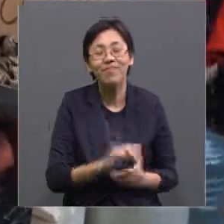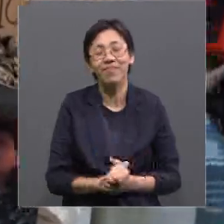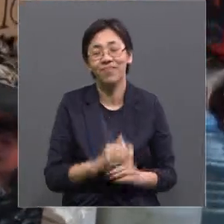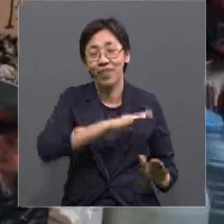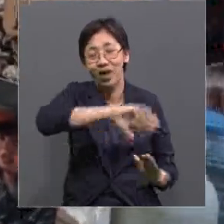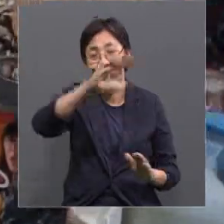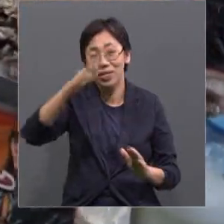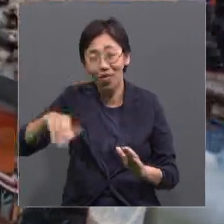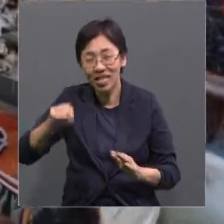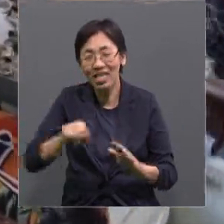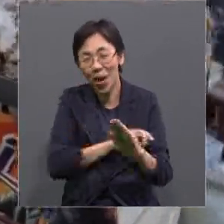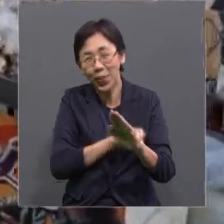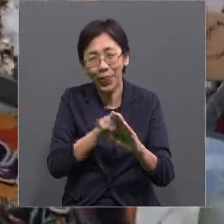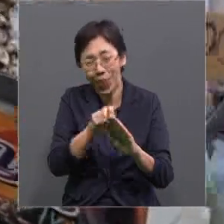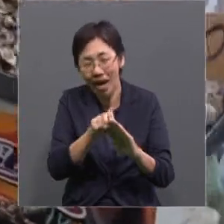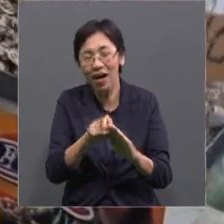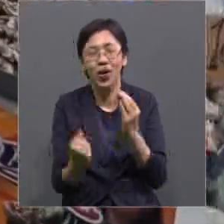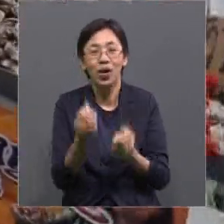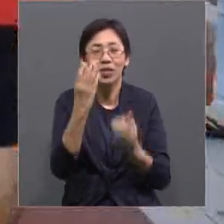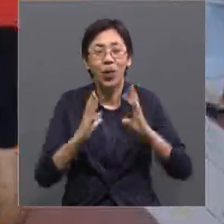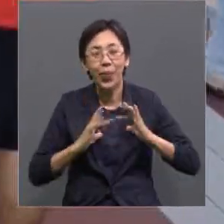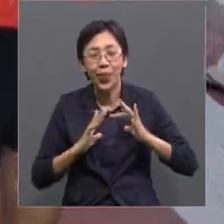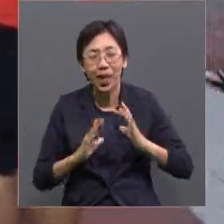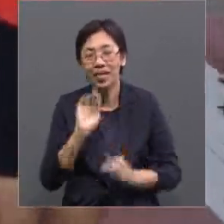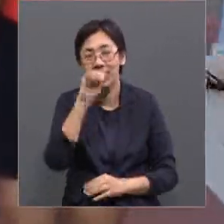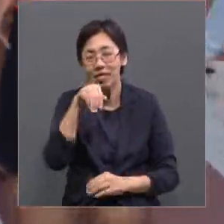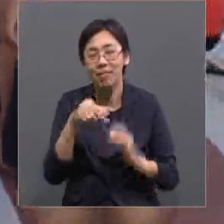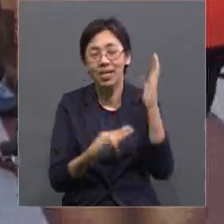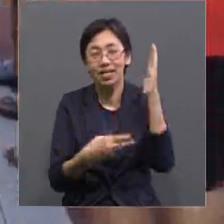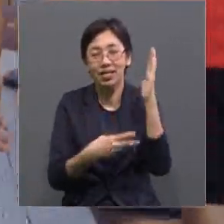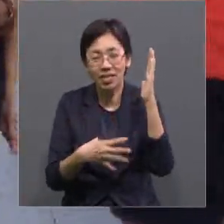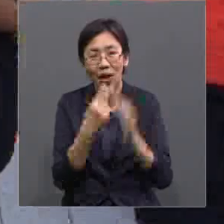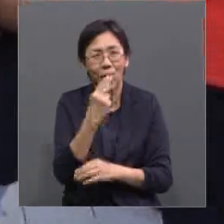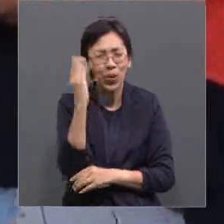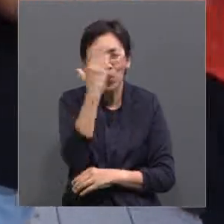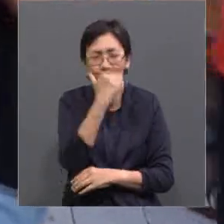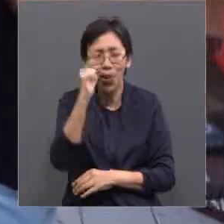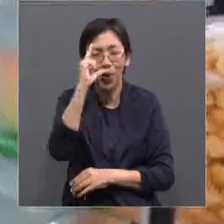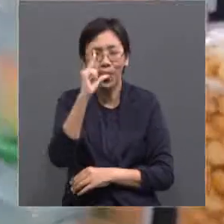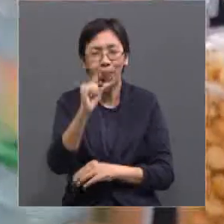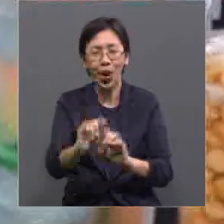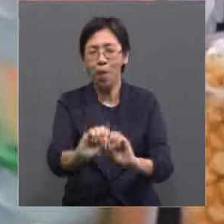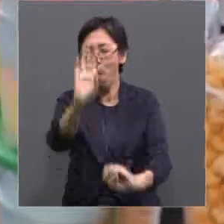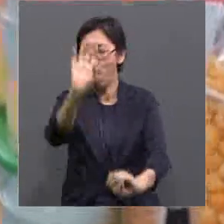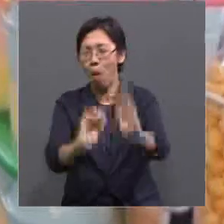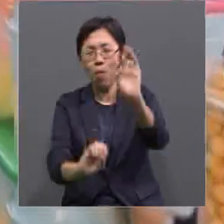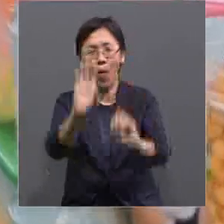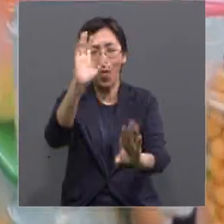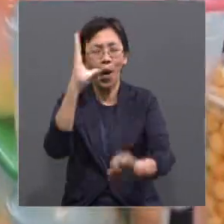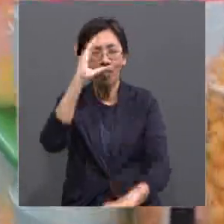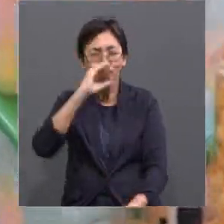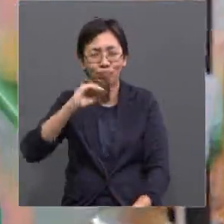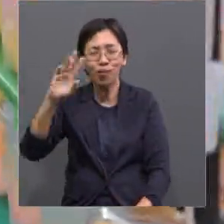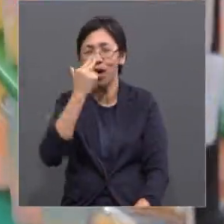พุทธมงคลมหาราชบริเวณสวนสาธารณะเทศบาลนครหาดใหญ่ค่ะจะได้ชมความสวยงามเมืองหาดใหญ่ข้ามปีได้ตลอดทั้งคืนค่